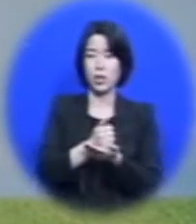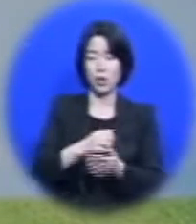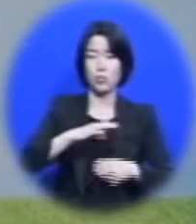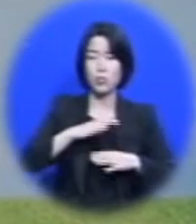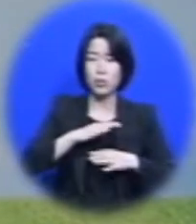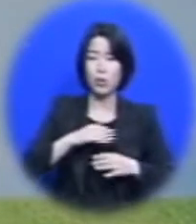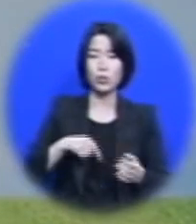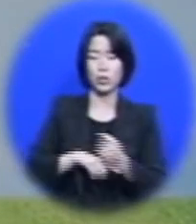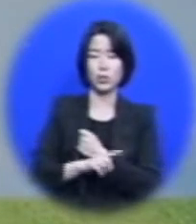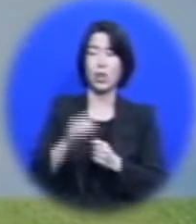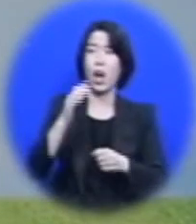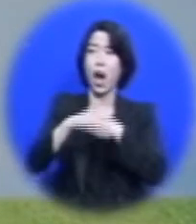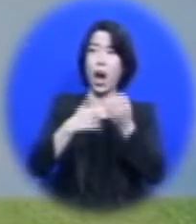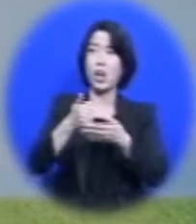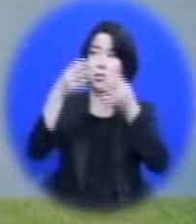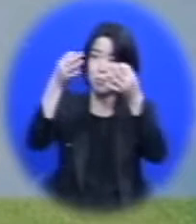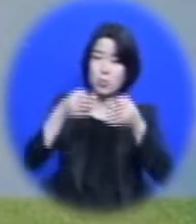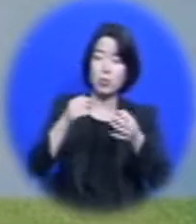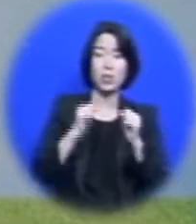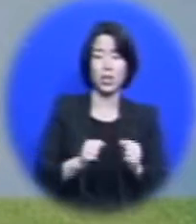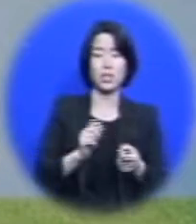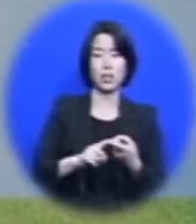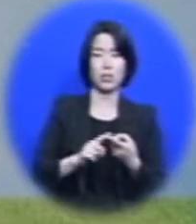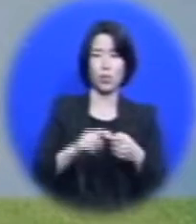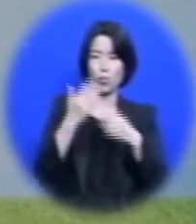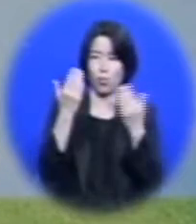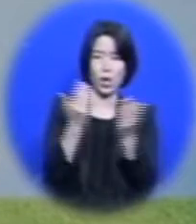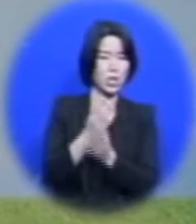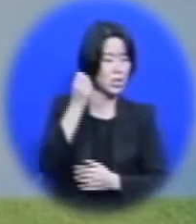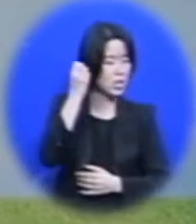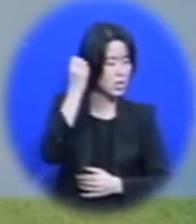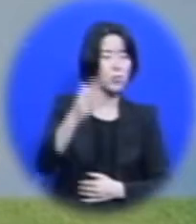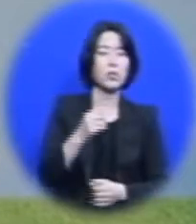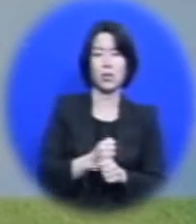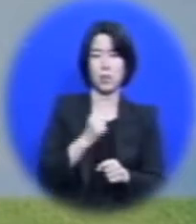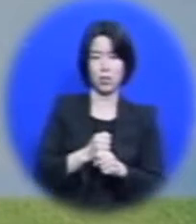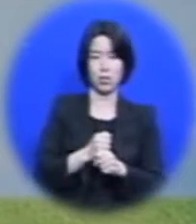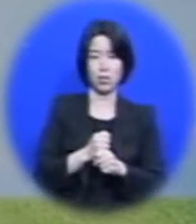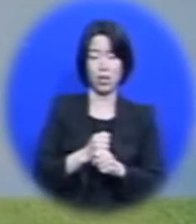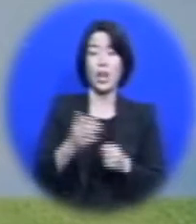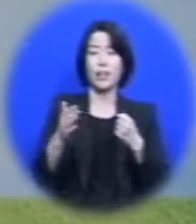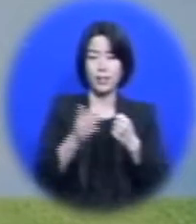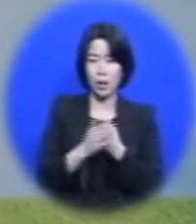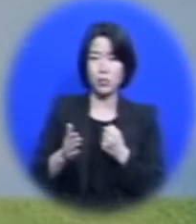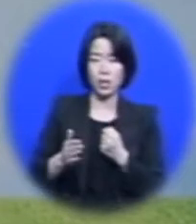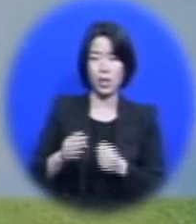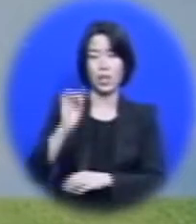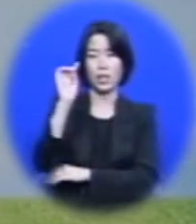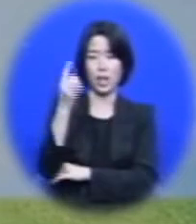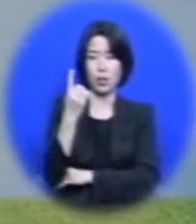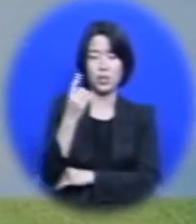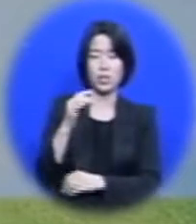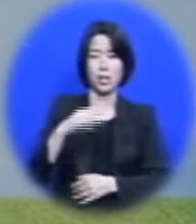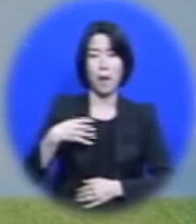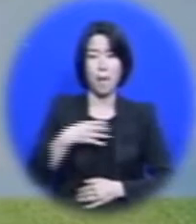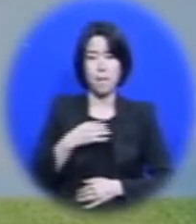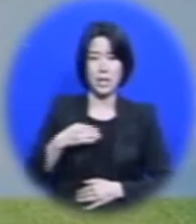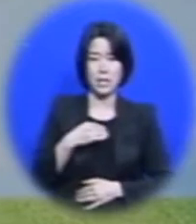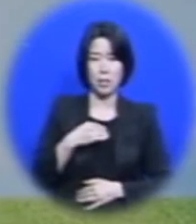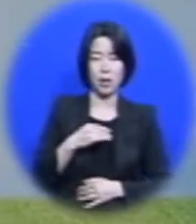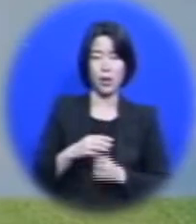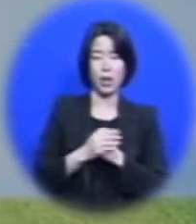것은 하나님이 보고 계시다는 사실을 완전히 잊어버리게 만드는 겁니다. 그러니 다윗이 밧세바와